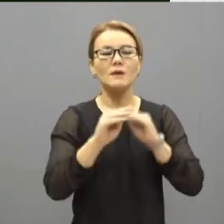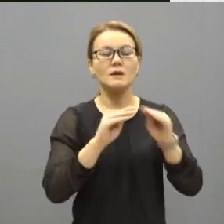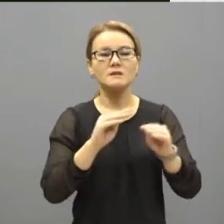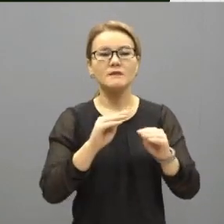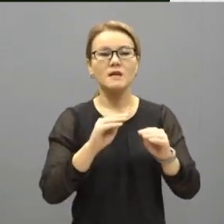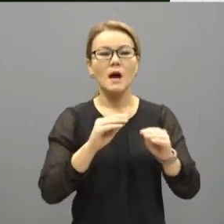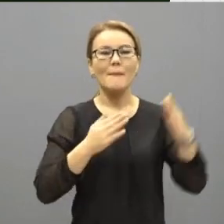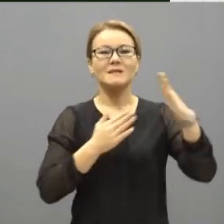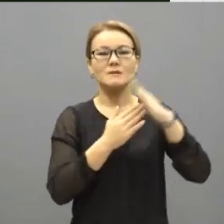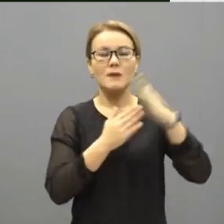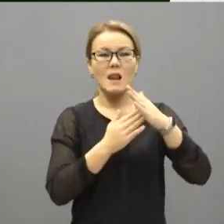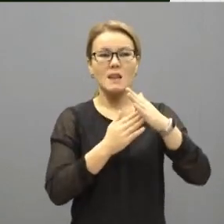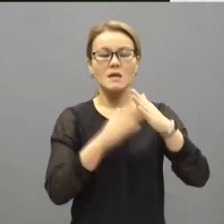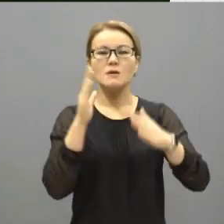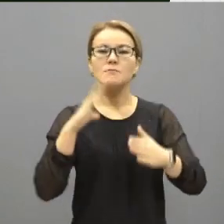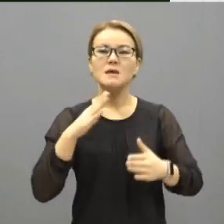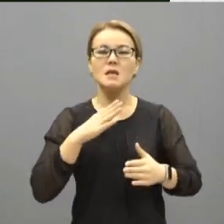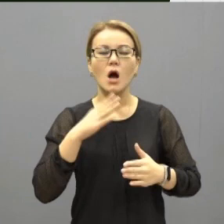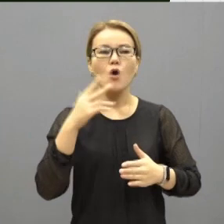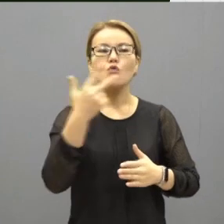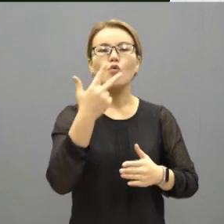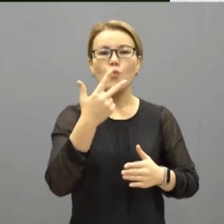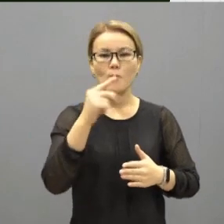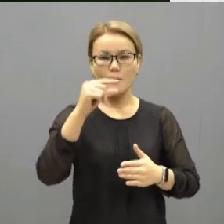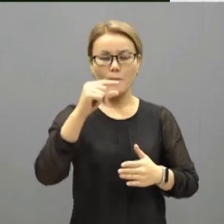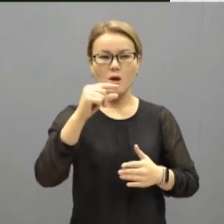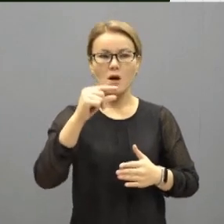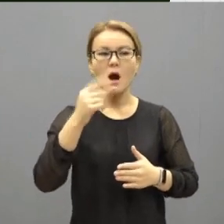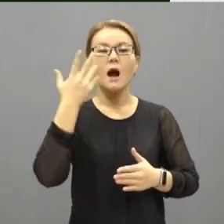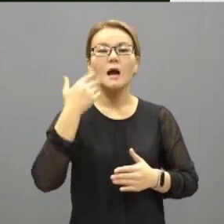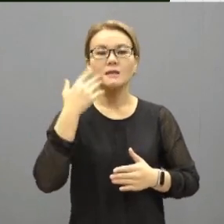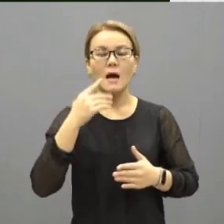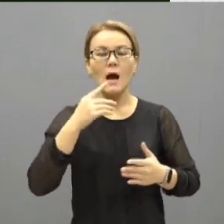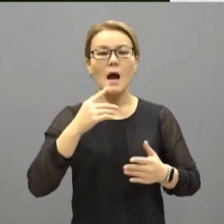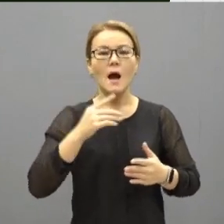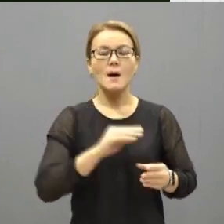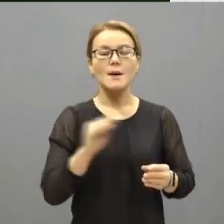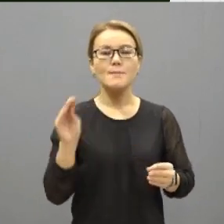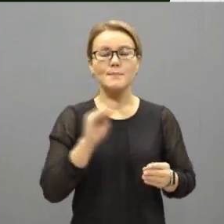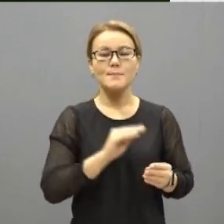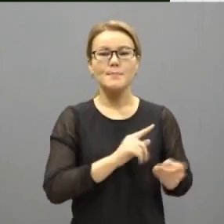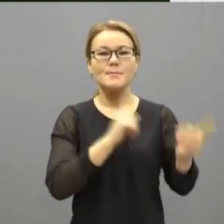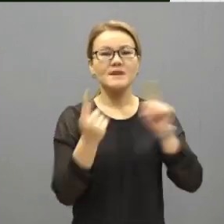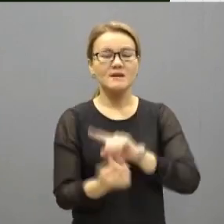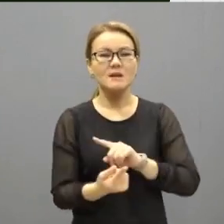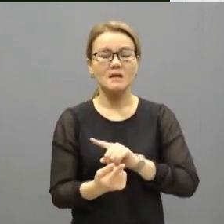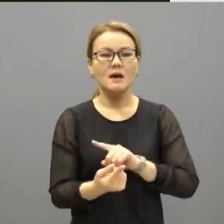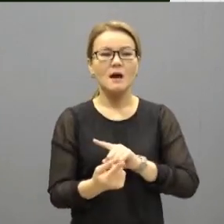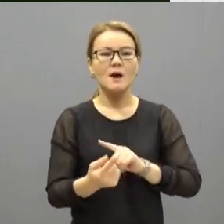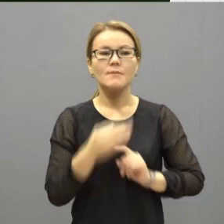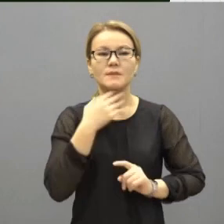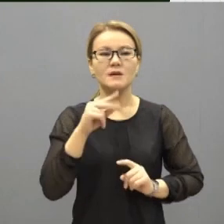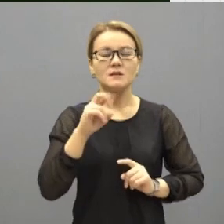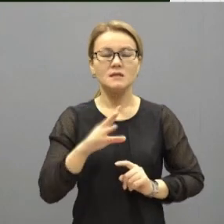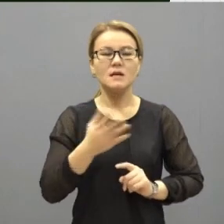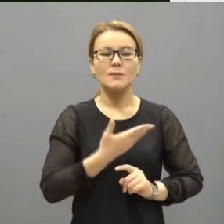максимальная степень у нас была куб. Но когда мы привели многочлен к стандартному виду, мы получили